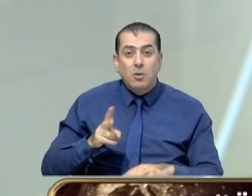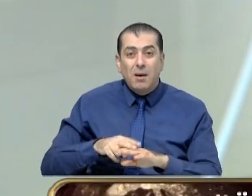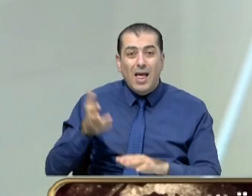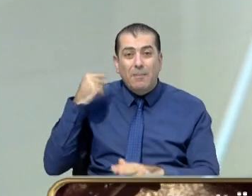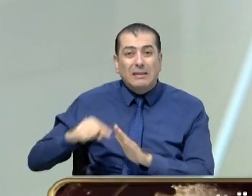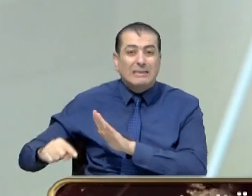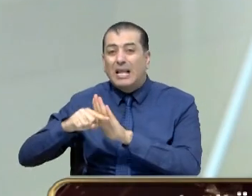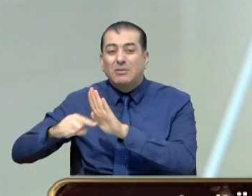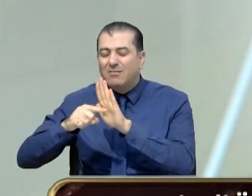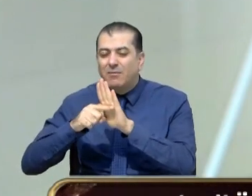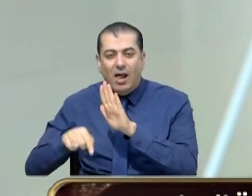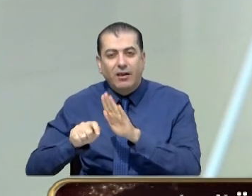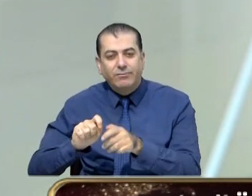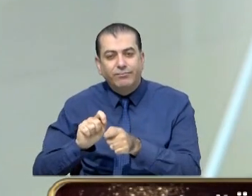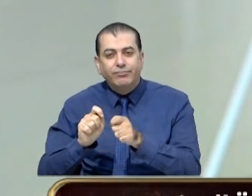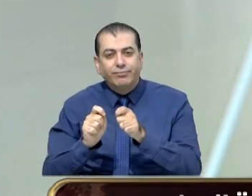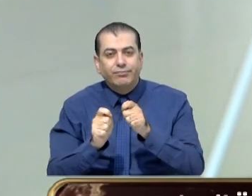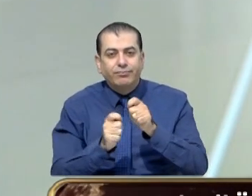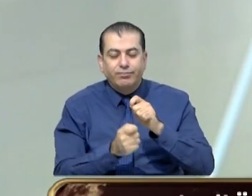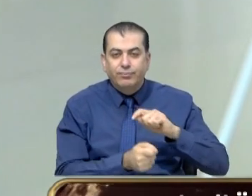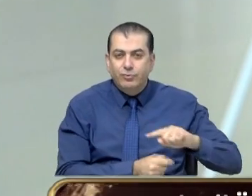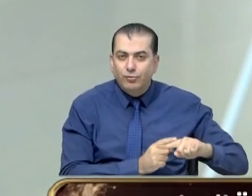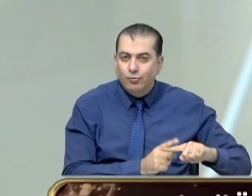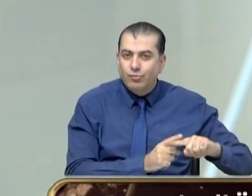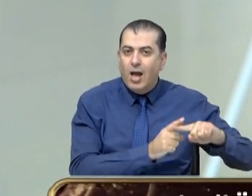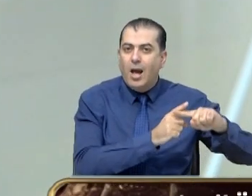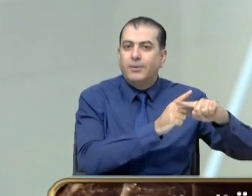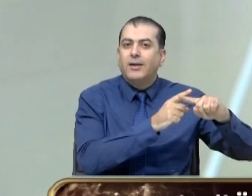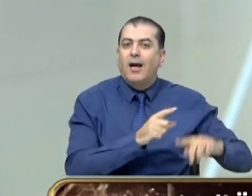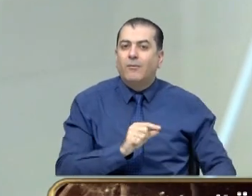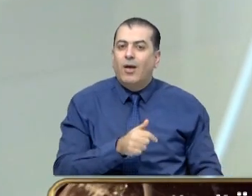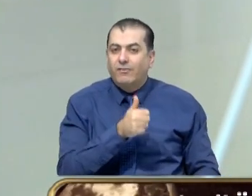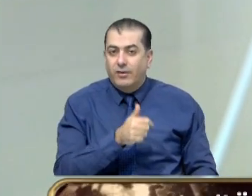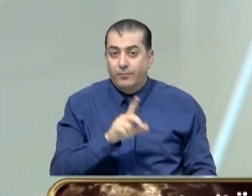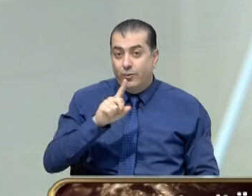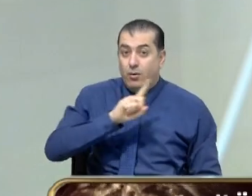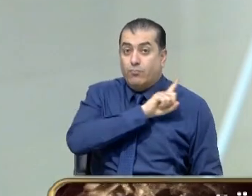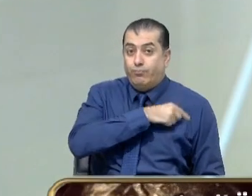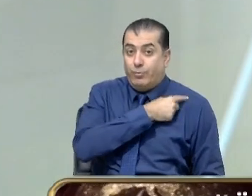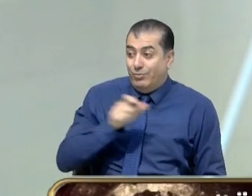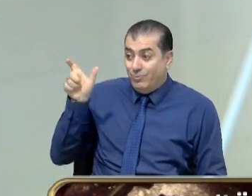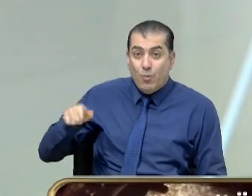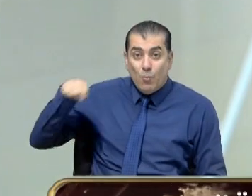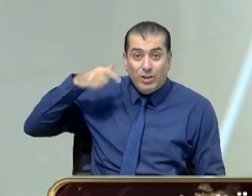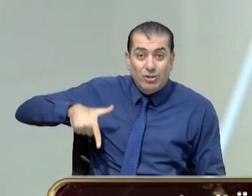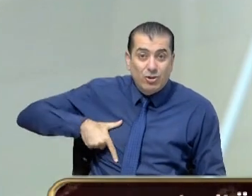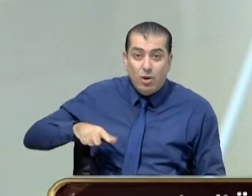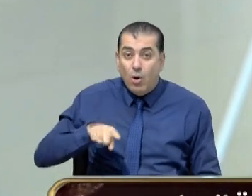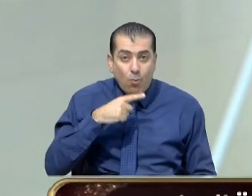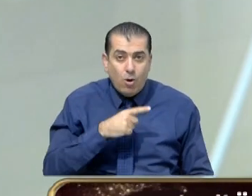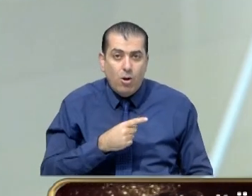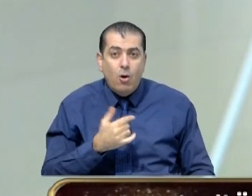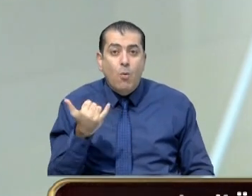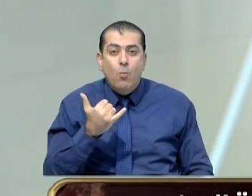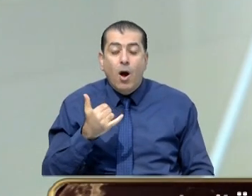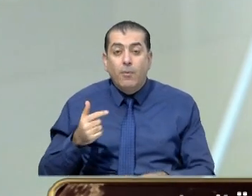الوضع المروري ومعالجه ايه سلبيات تظهرها الدراسه والعمل على تصويبها وبين اللواء المعيطه